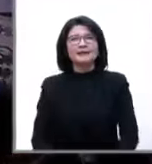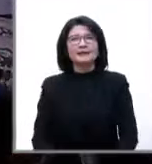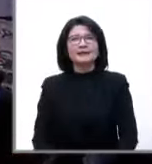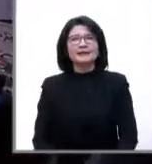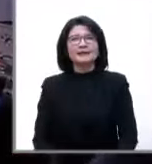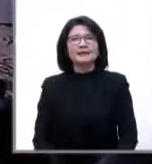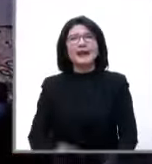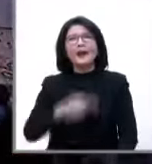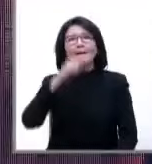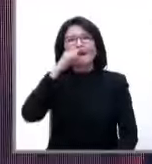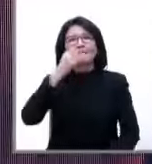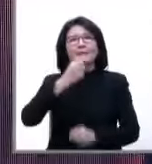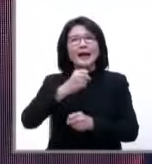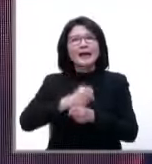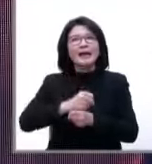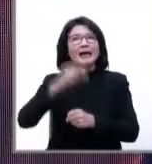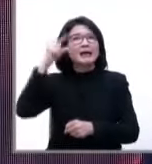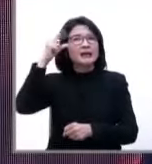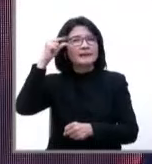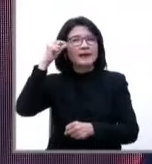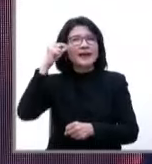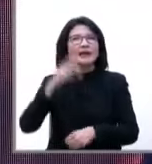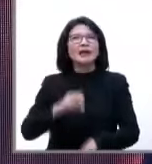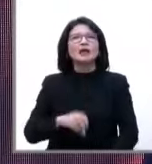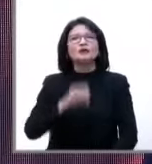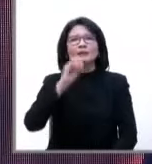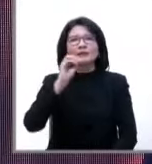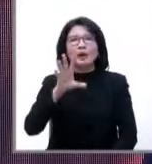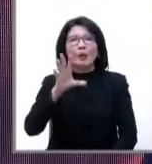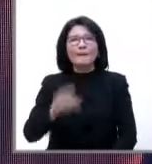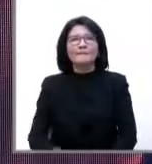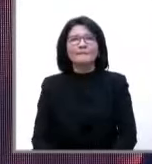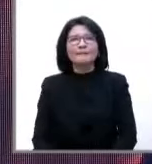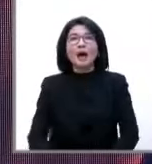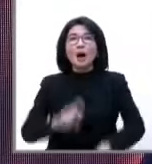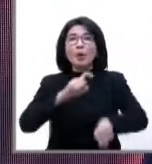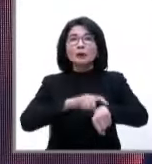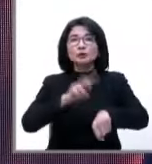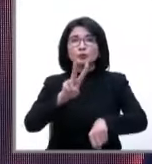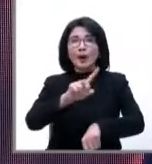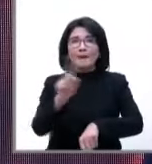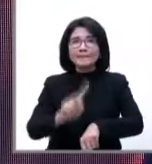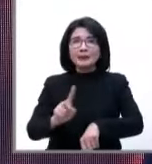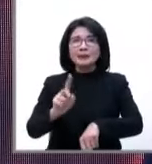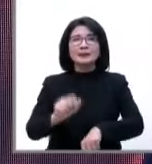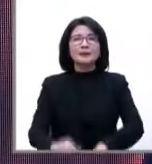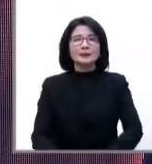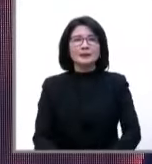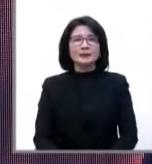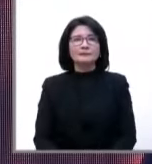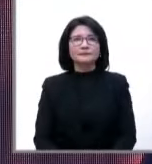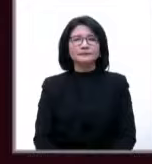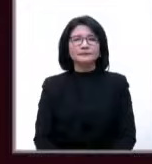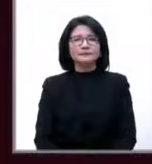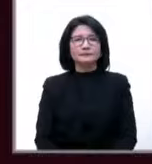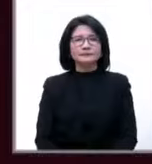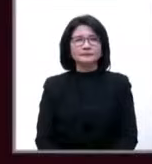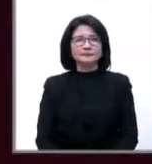bapak gibranakaka untuk menjawab waktunya 2 menit dimulai saat Bapak berbicara